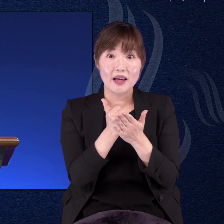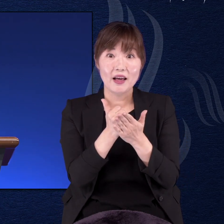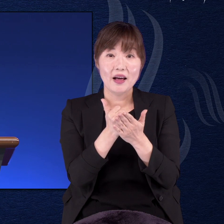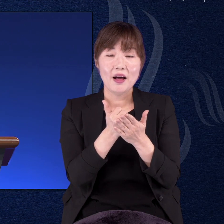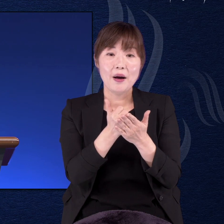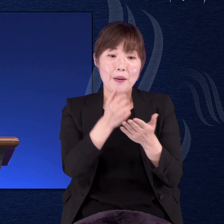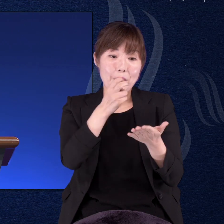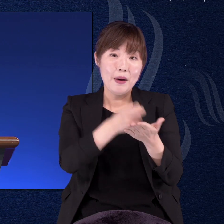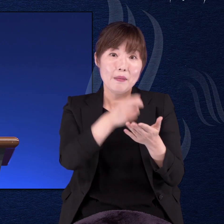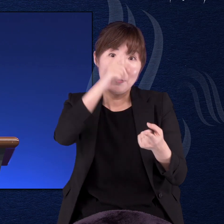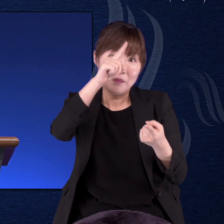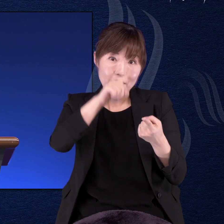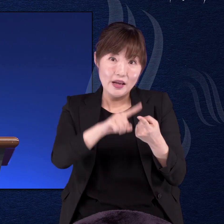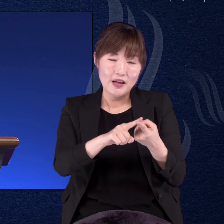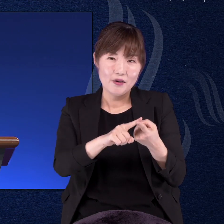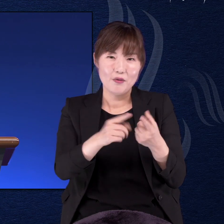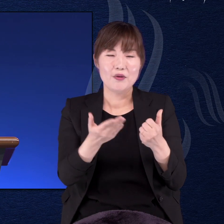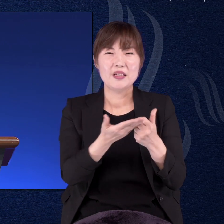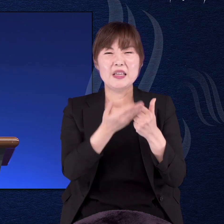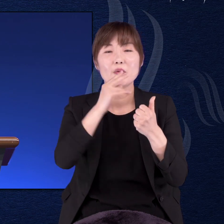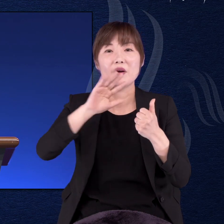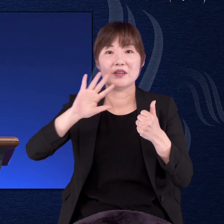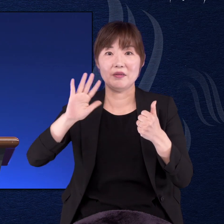알게 됐다고 했잖아요.